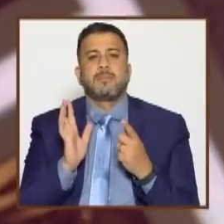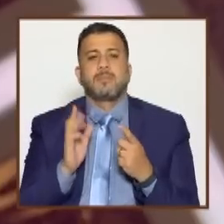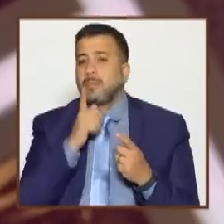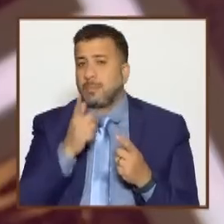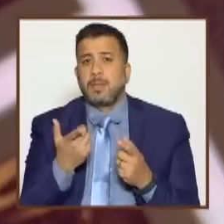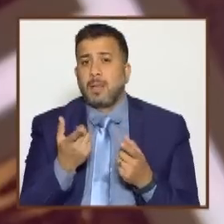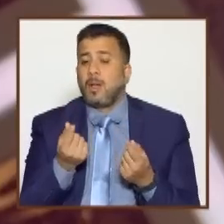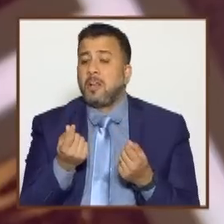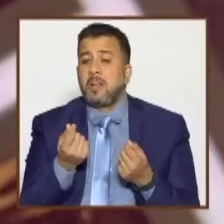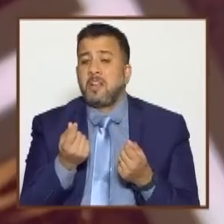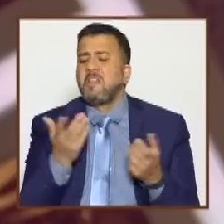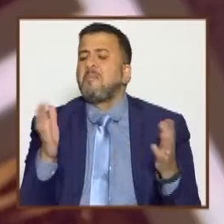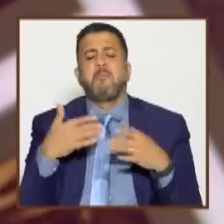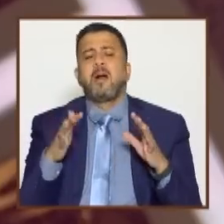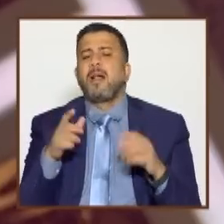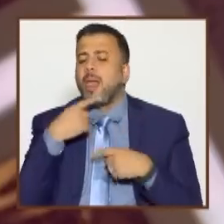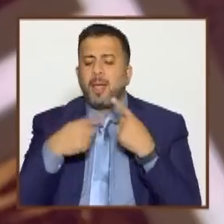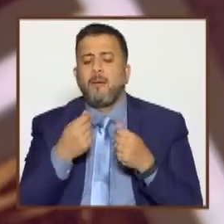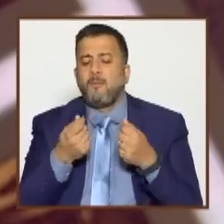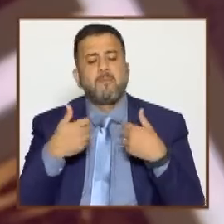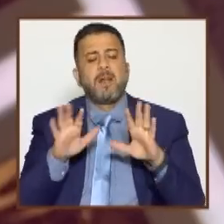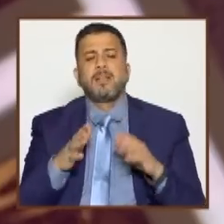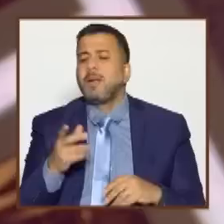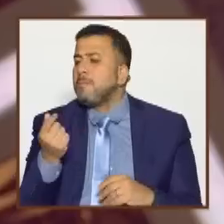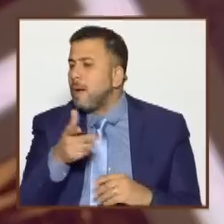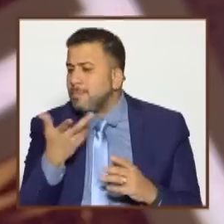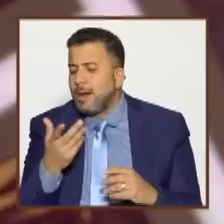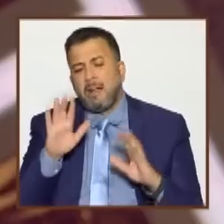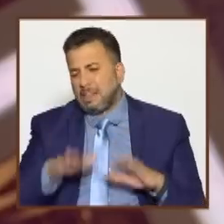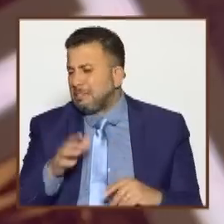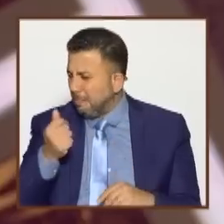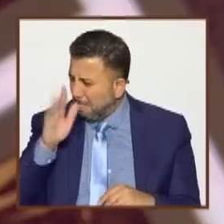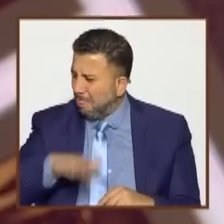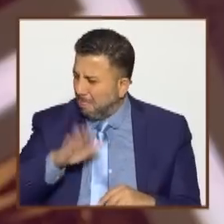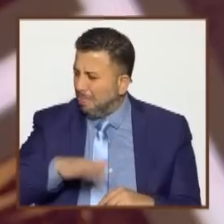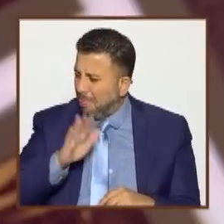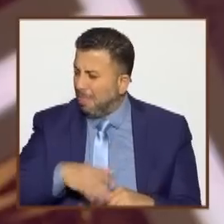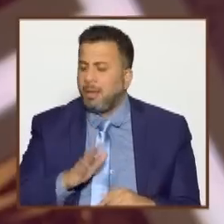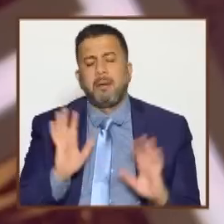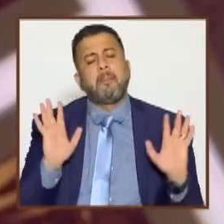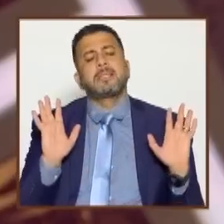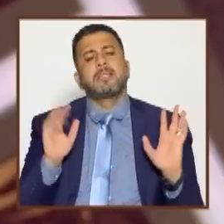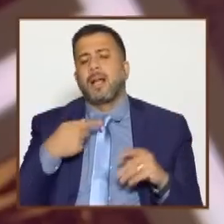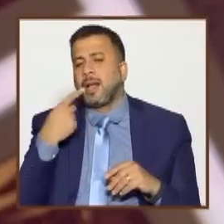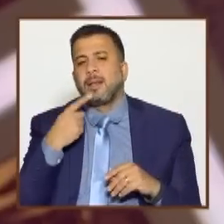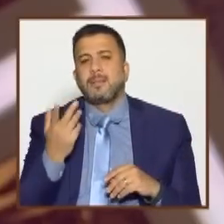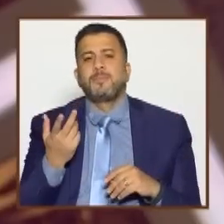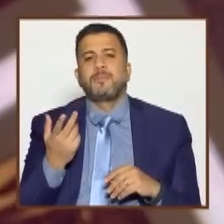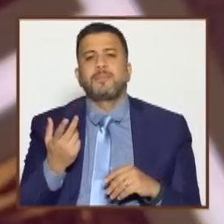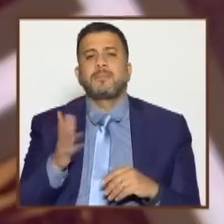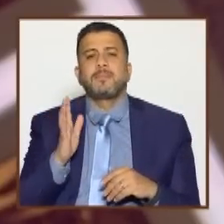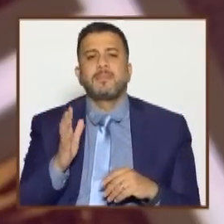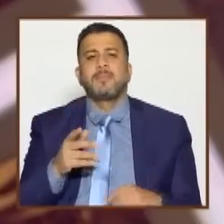قدموا كنوز الدنيا لا تساوي شيء، يقول لا رخيص مثلا، أو يقولون مثلا اشتروا السلعة بألف،